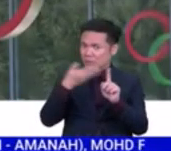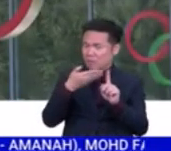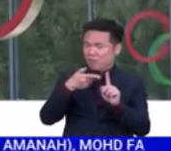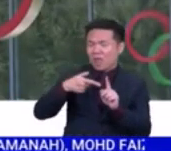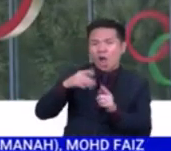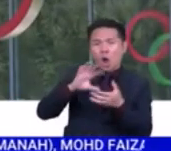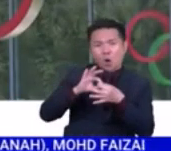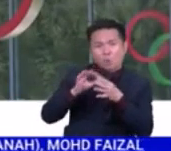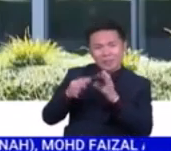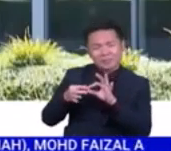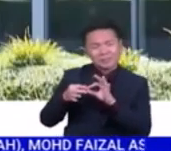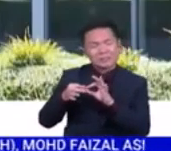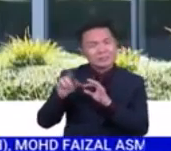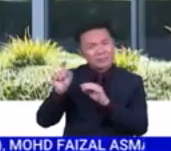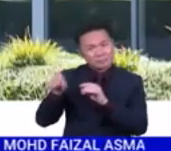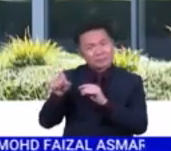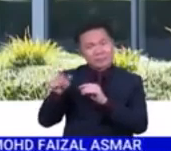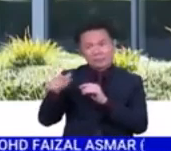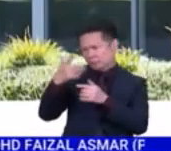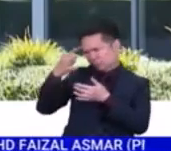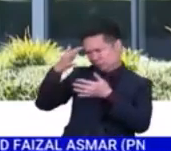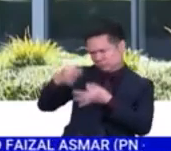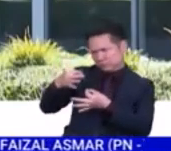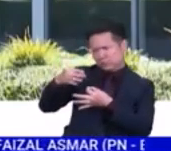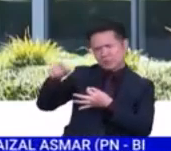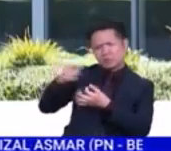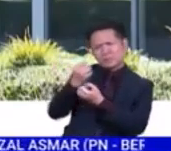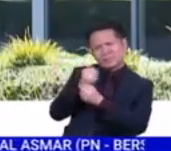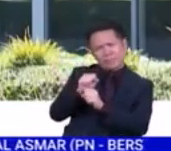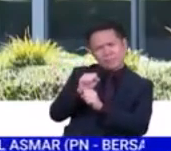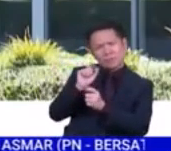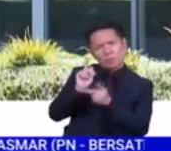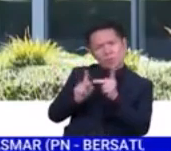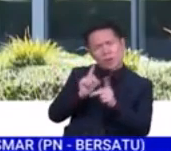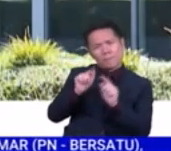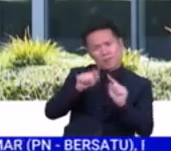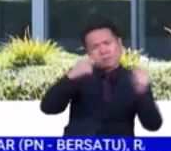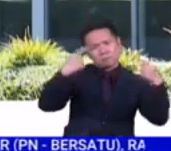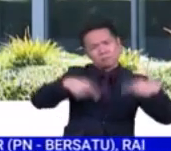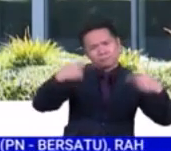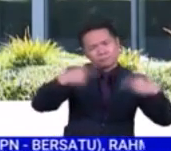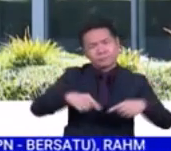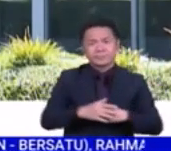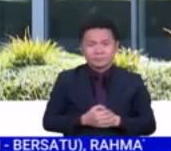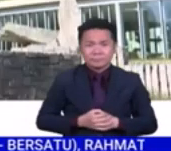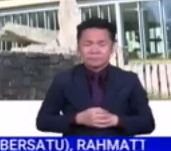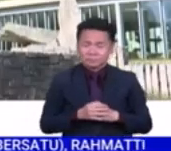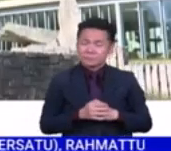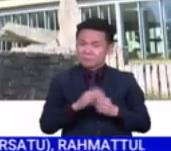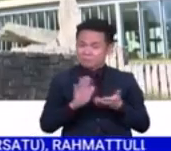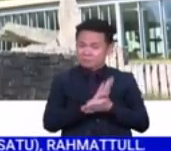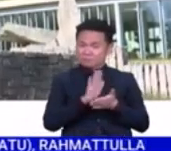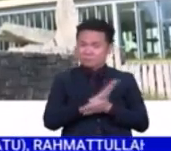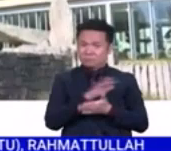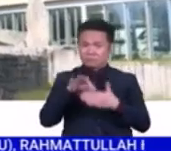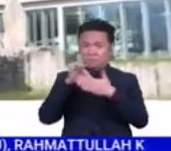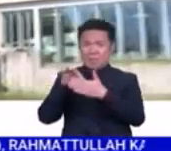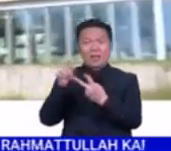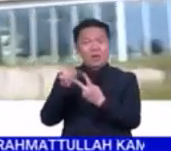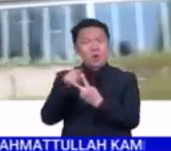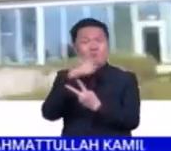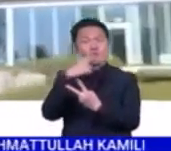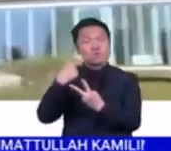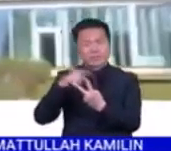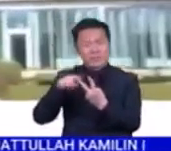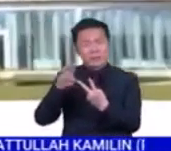Rus dan perlu memberi keutamaan mutlak terhadap keselamatan atlet kenyataan tersebut juga menyatakan Rusia dan belarus tidak lagi